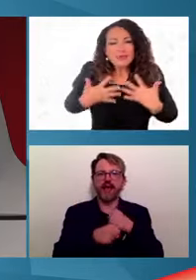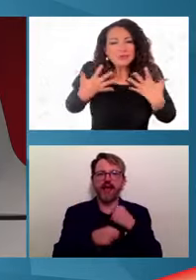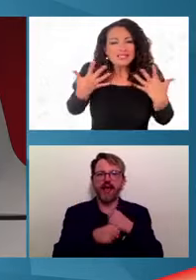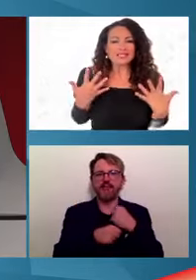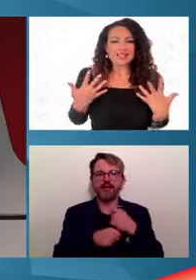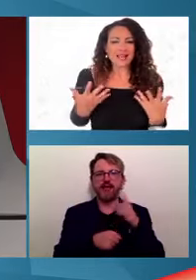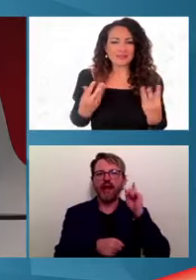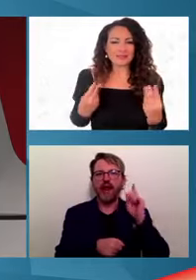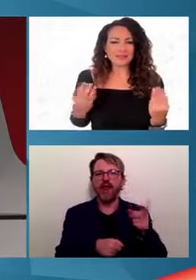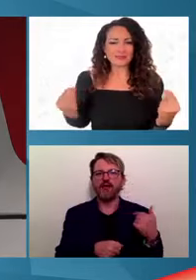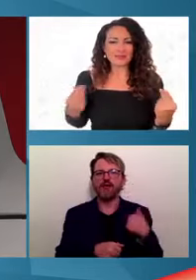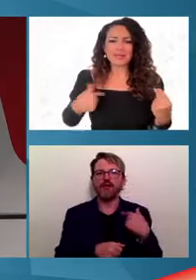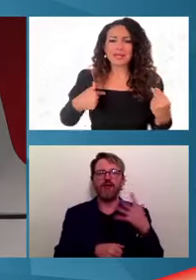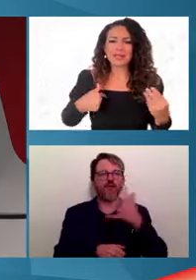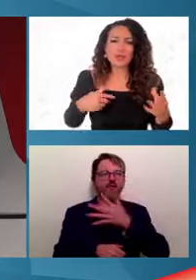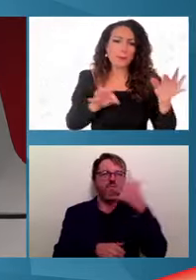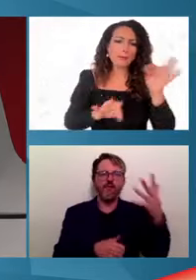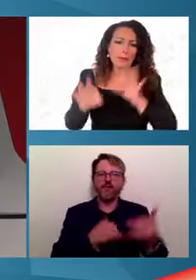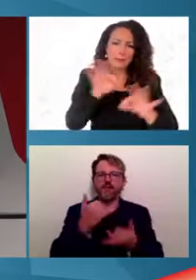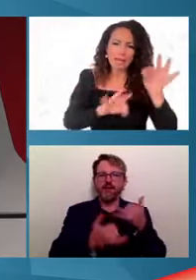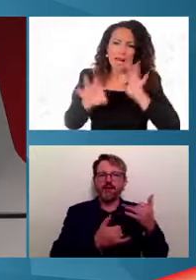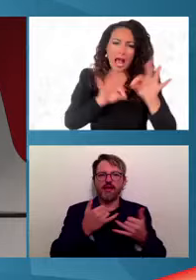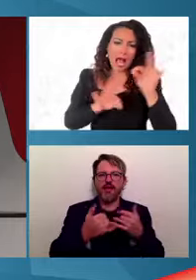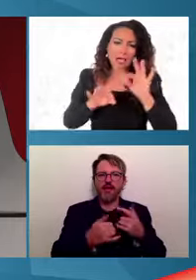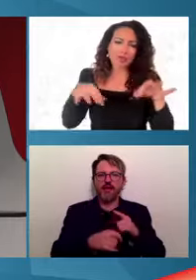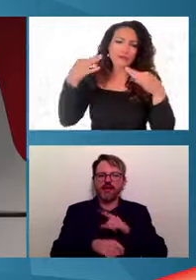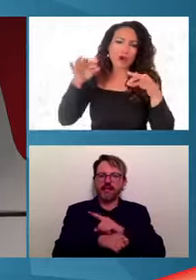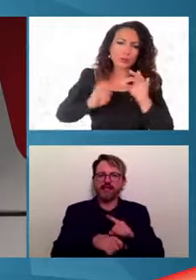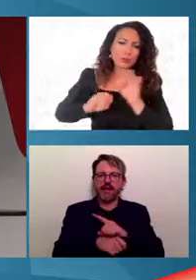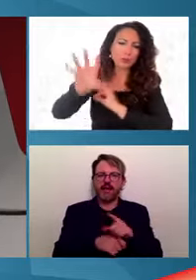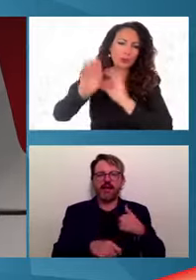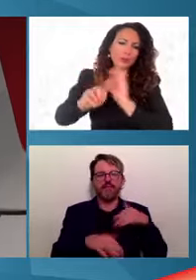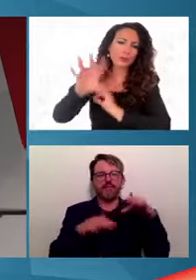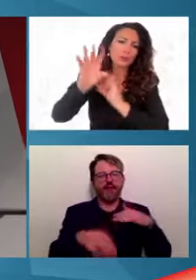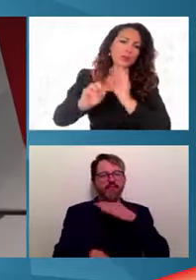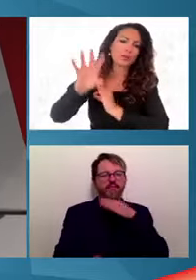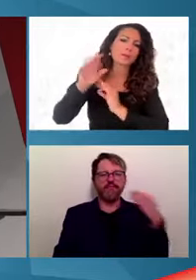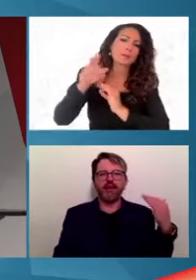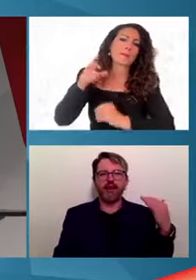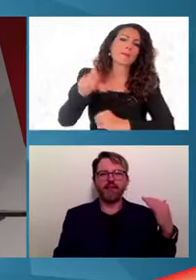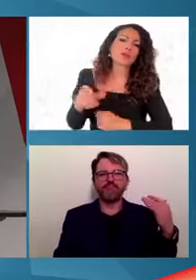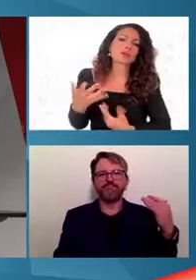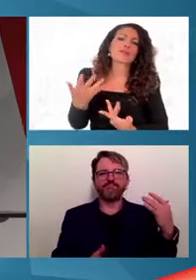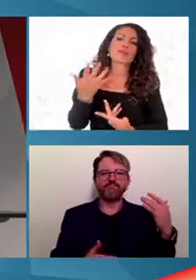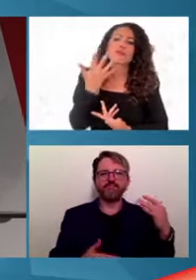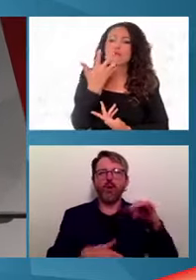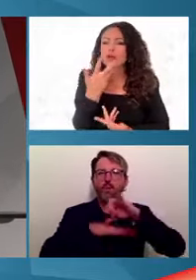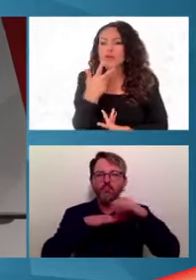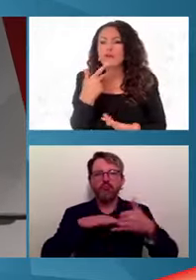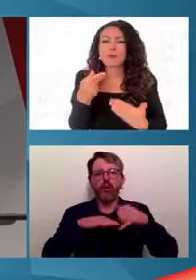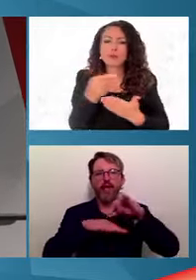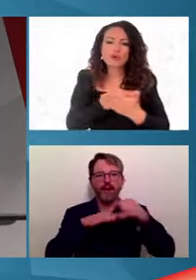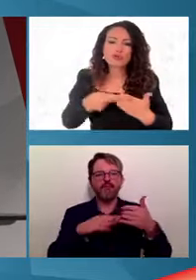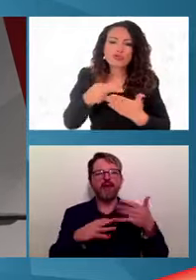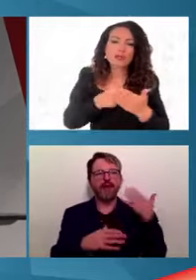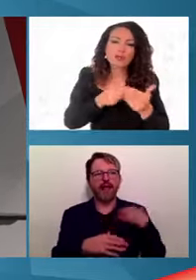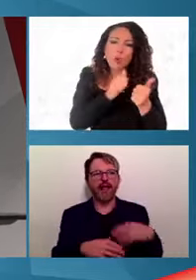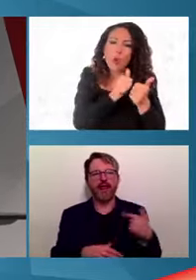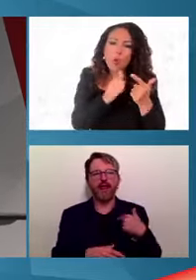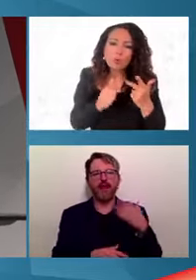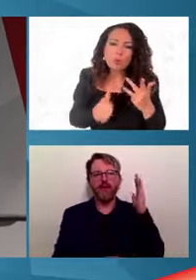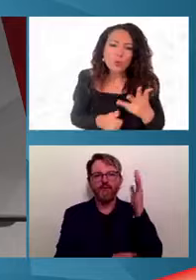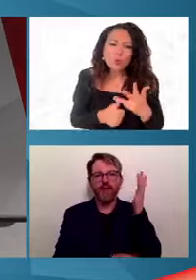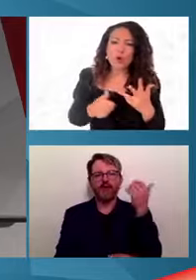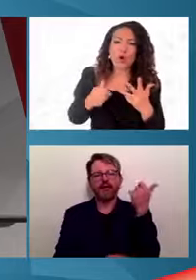preparato un sacco di fogli che volevo portarvi perché mi sarebbe piaciuto descrivere ogni progetto che abbiamo fatto con lo stesso entusiasmo con il quale ci